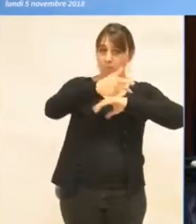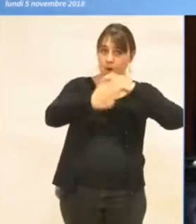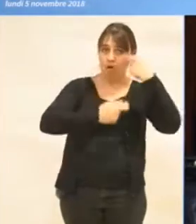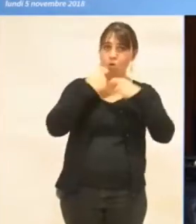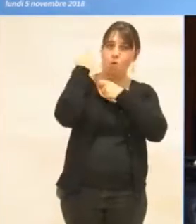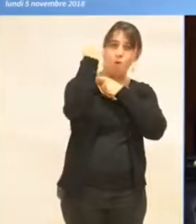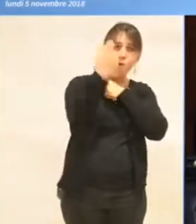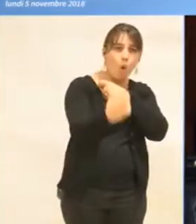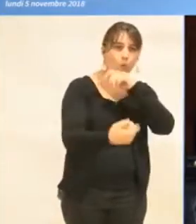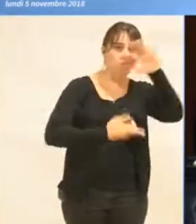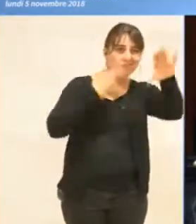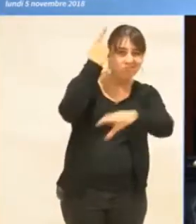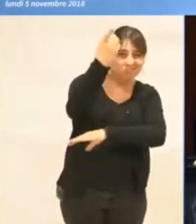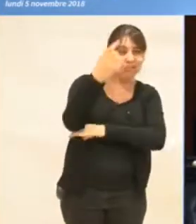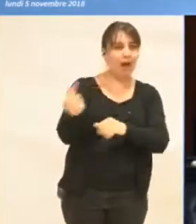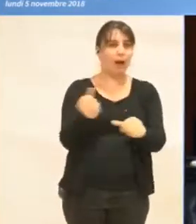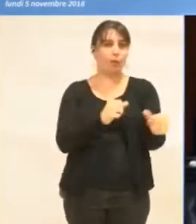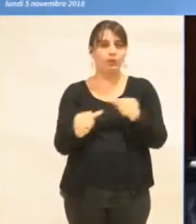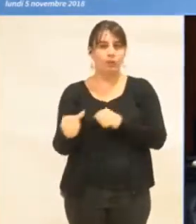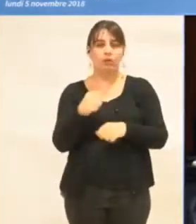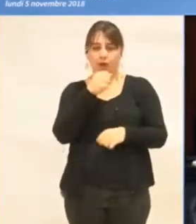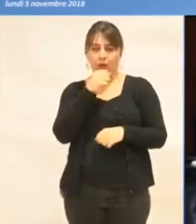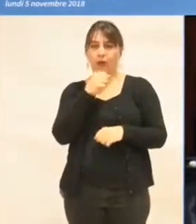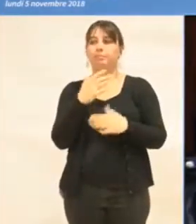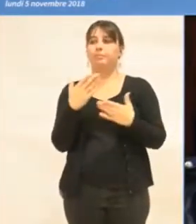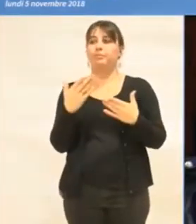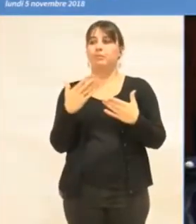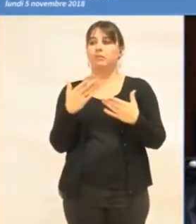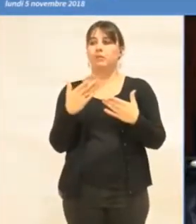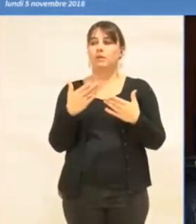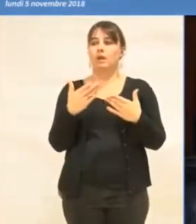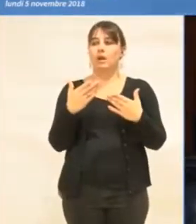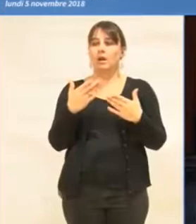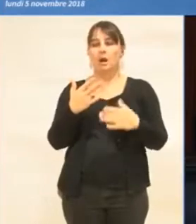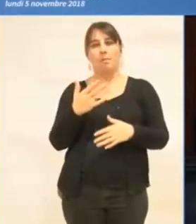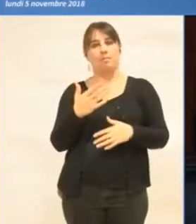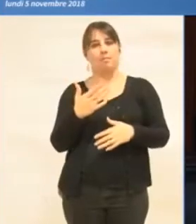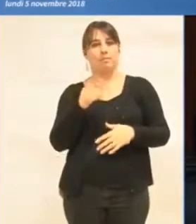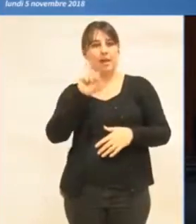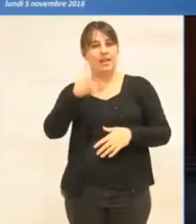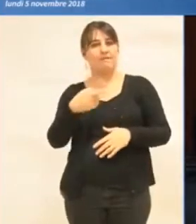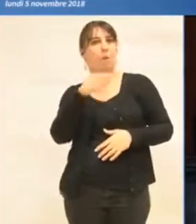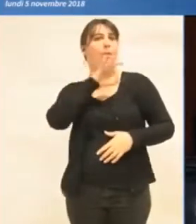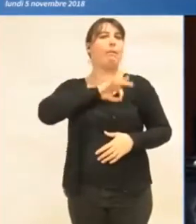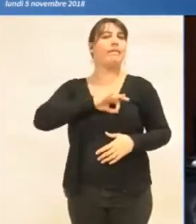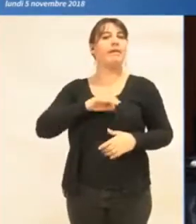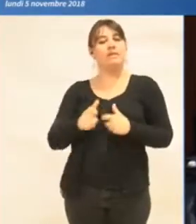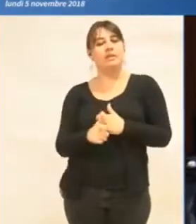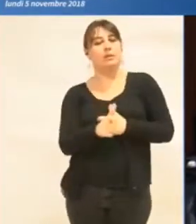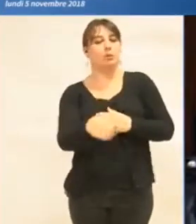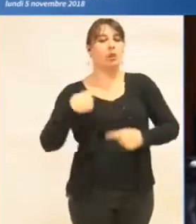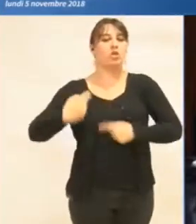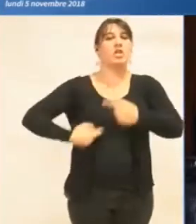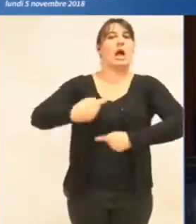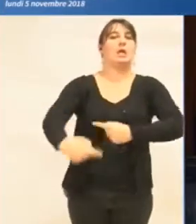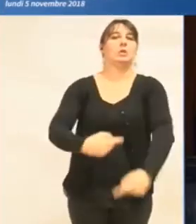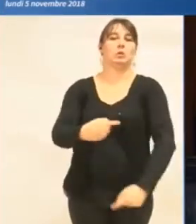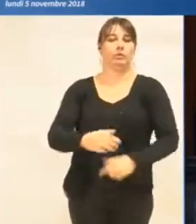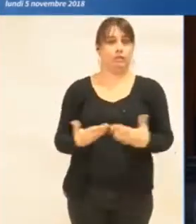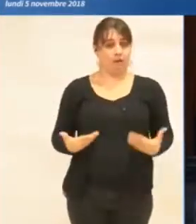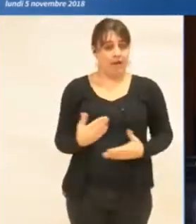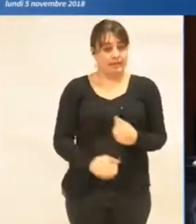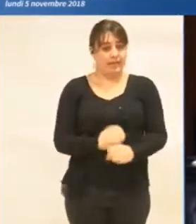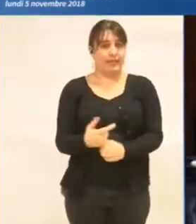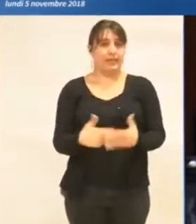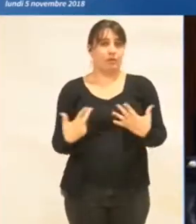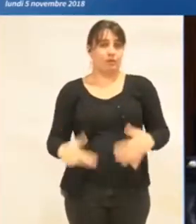manière à en assurer la pérennité du bénéfice pour les générations futures. Cette année encore, on peut